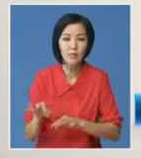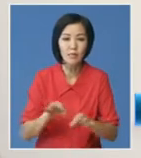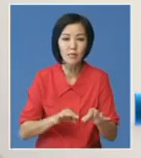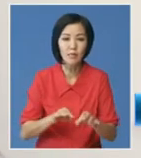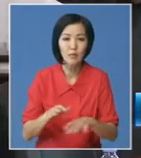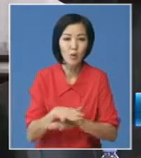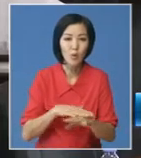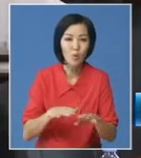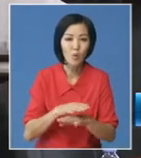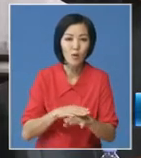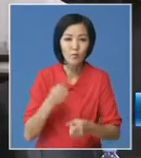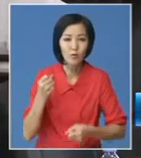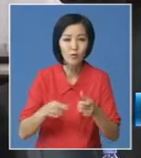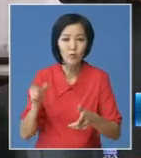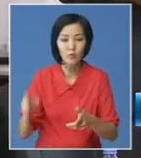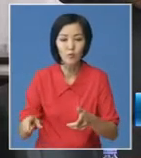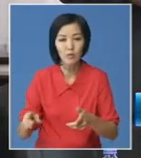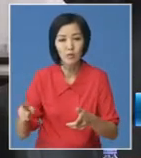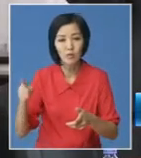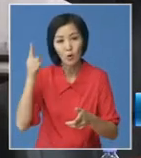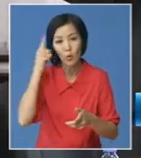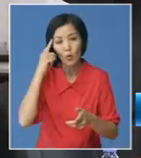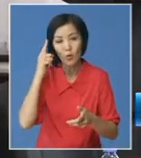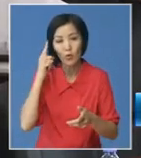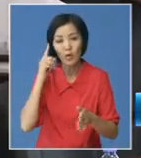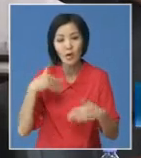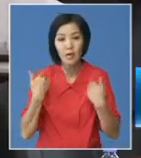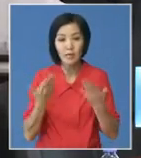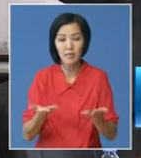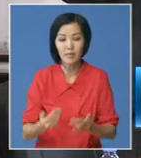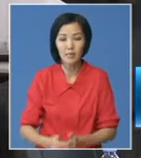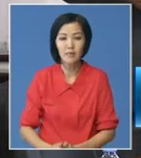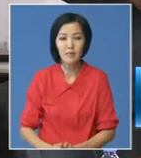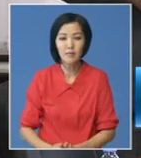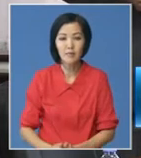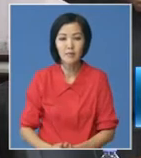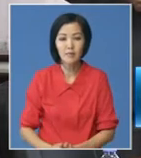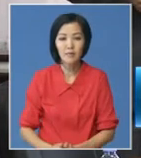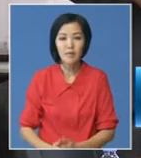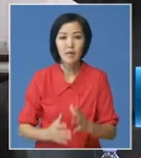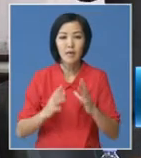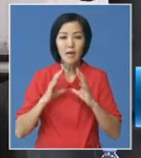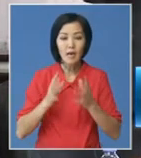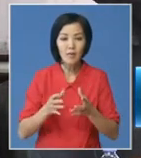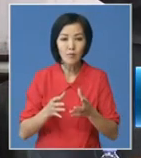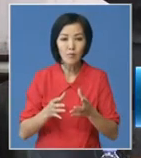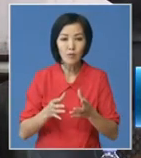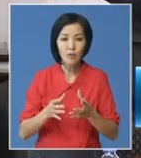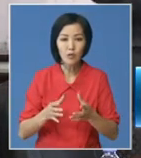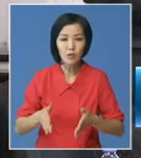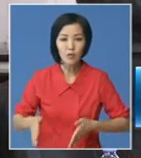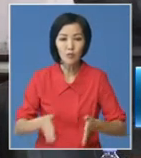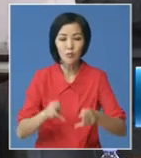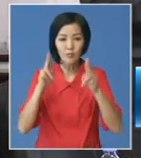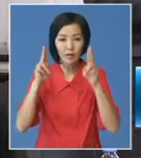бағытталады. Әлем бойынша жолда жүру ережесі бірдей,